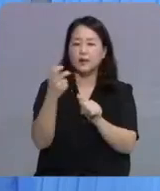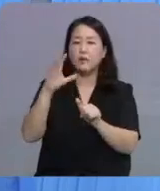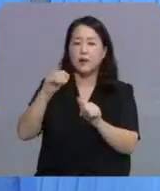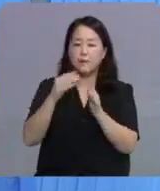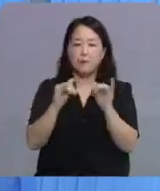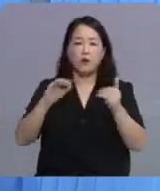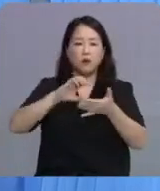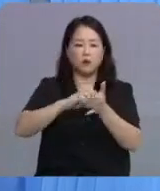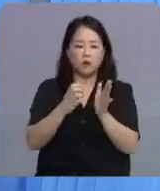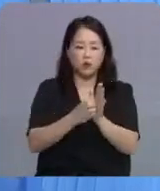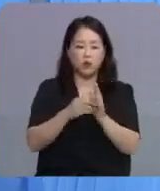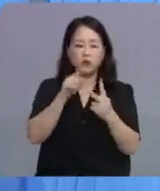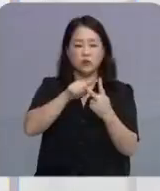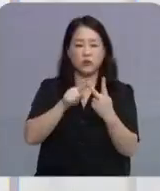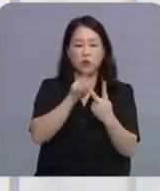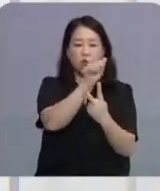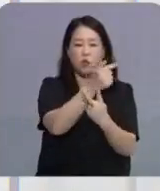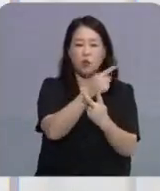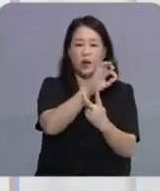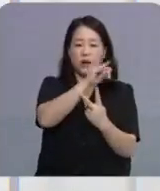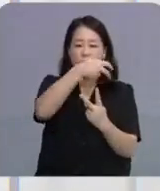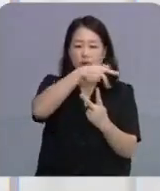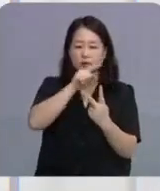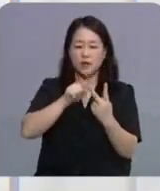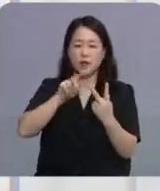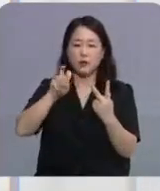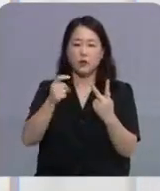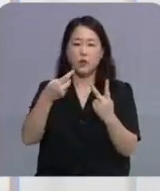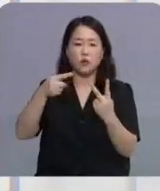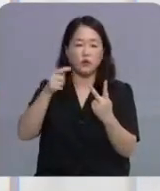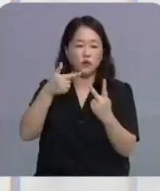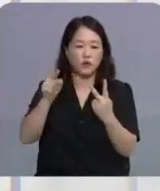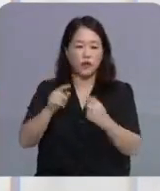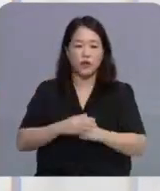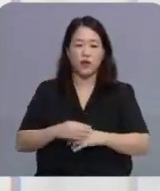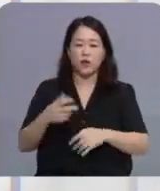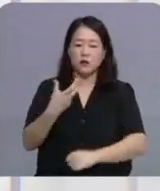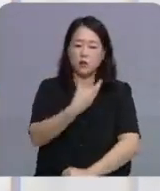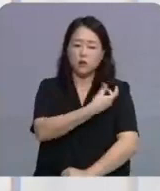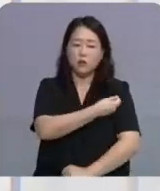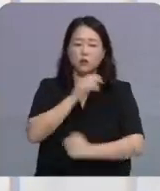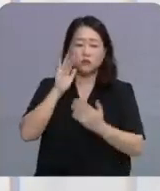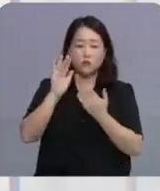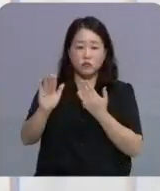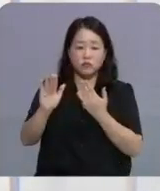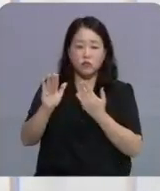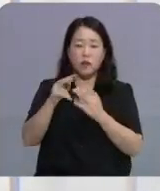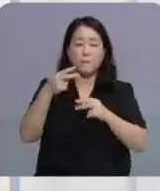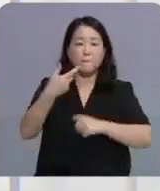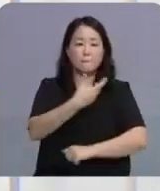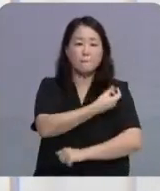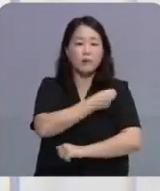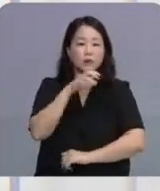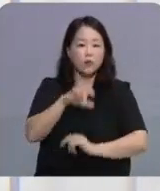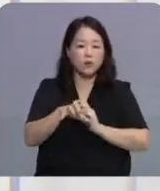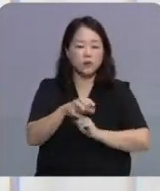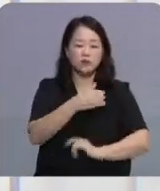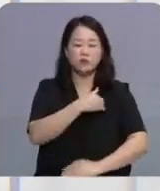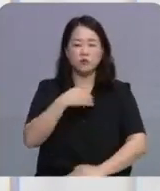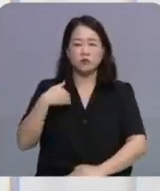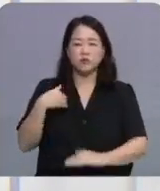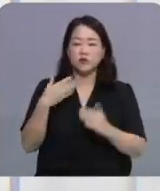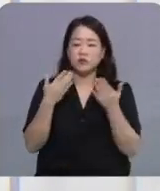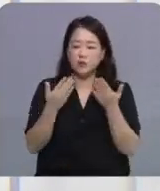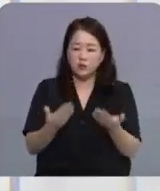모던 아 백신을 받게 됩니다 접종 호 현장에서 충분히 휴식을 취하시고 또 일상으로